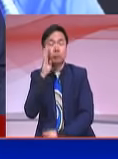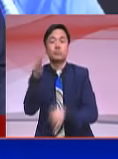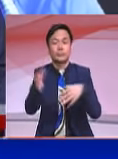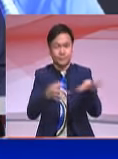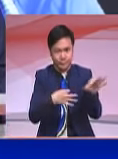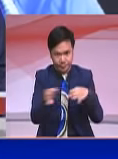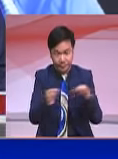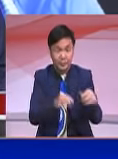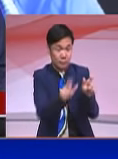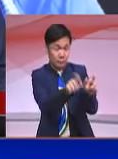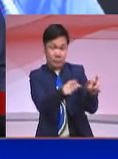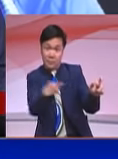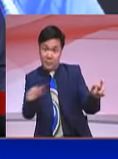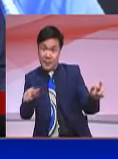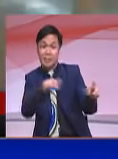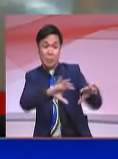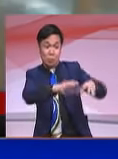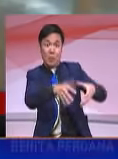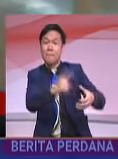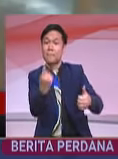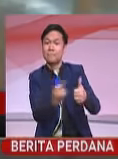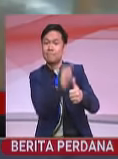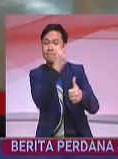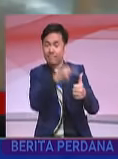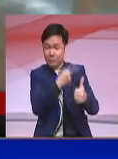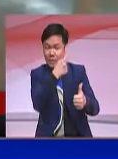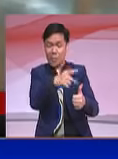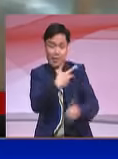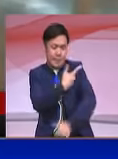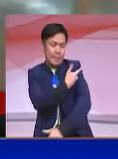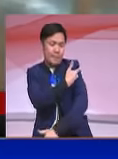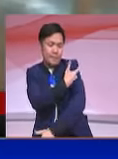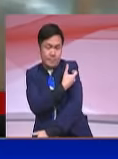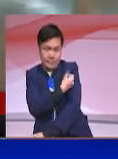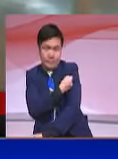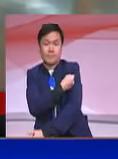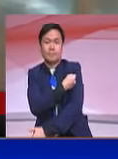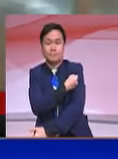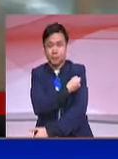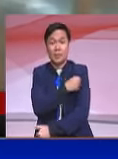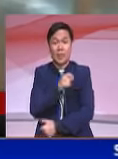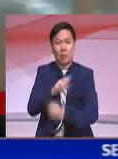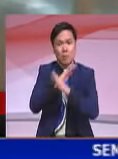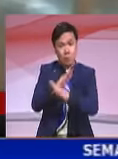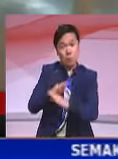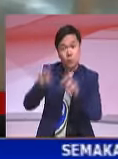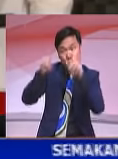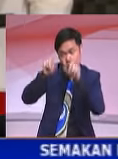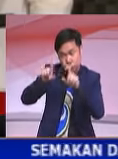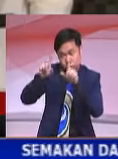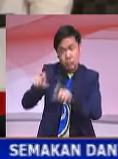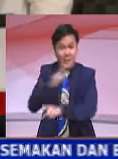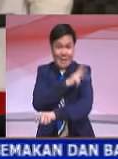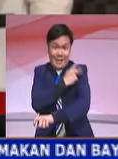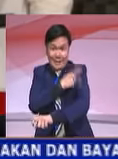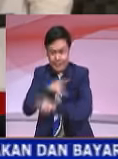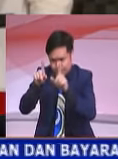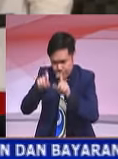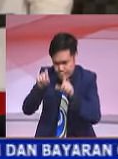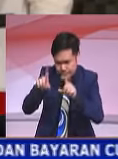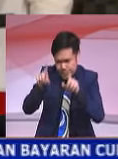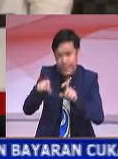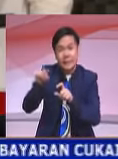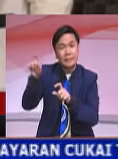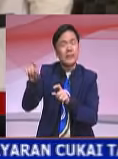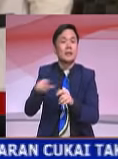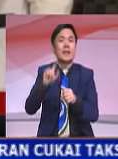berkata, mereka merupakan kumpulan pertama menerima suntikan vaksin bagi kajian klinikal fasa ketiga vaksin